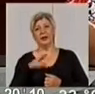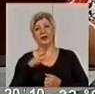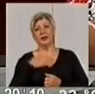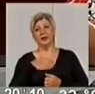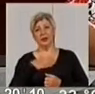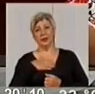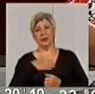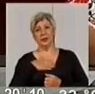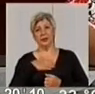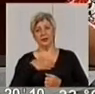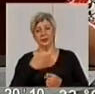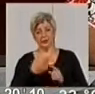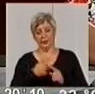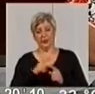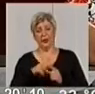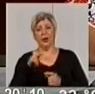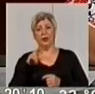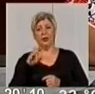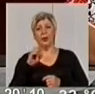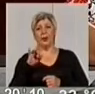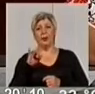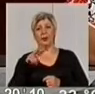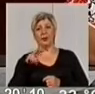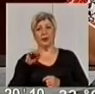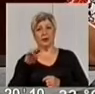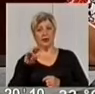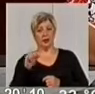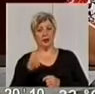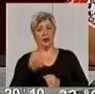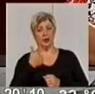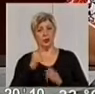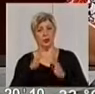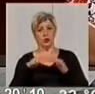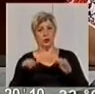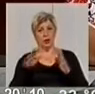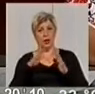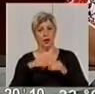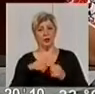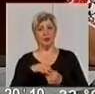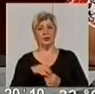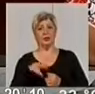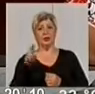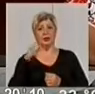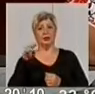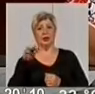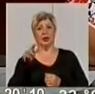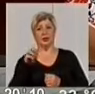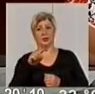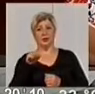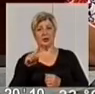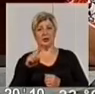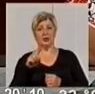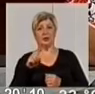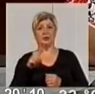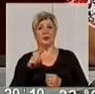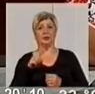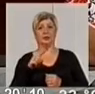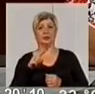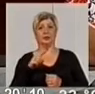це Перлина, безумовно, хороший у нас заклад. Потім ДМЗ, це як власник